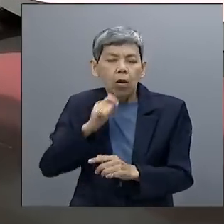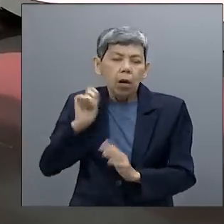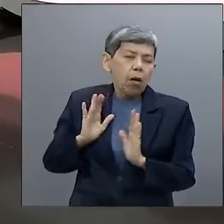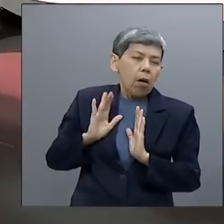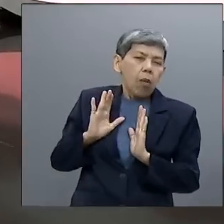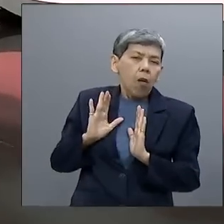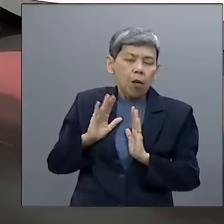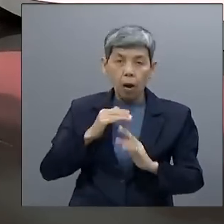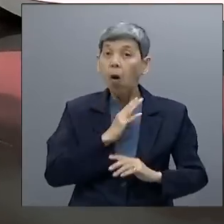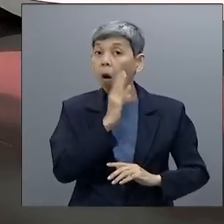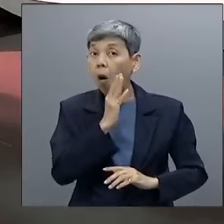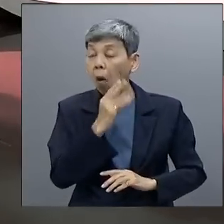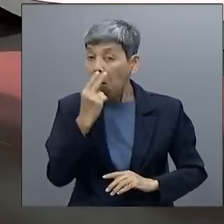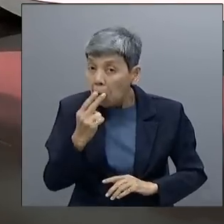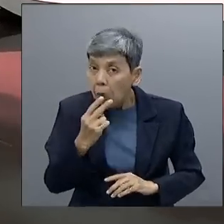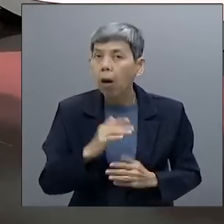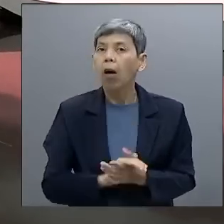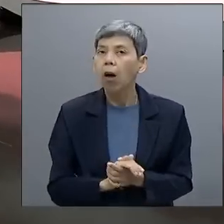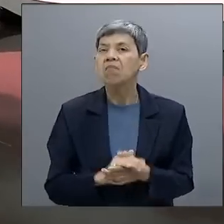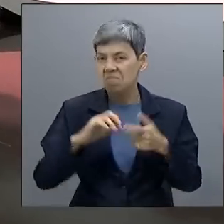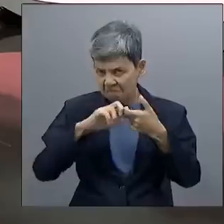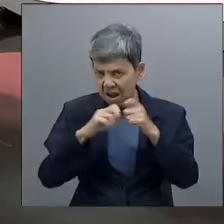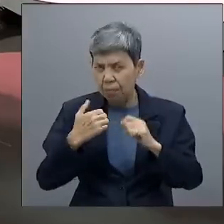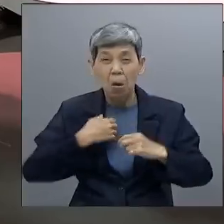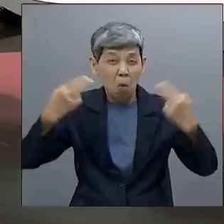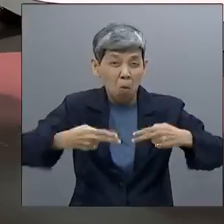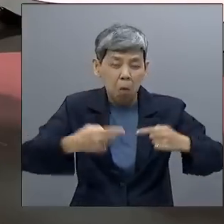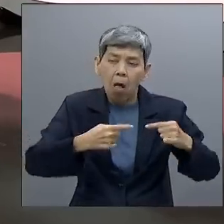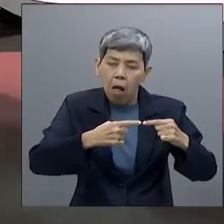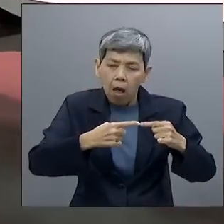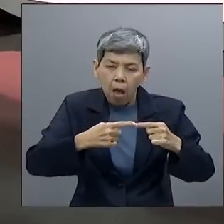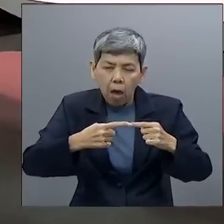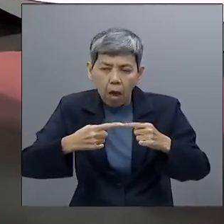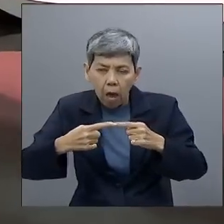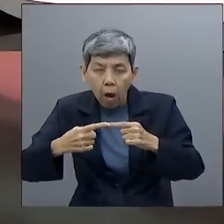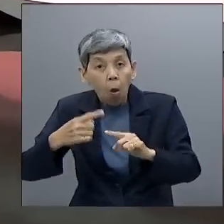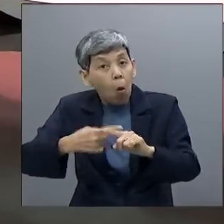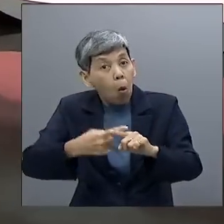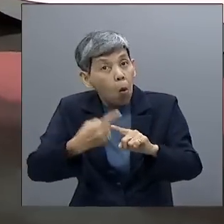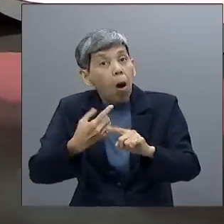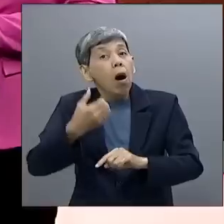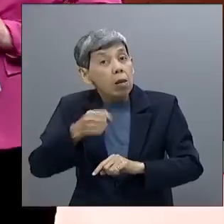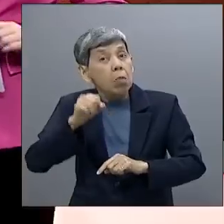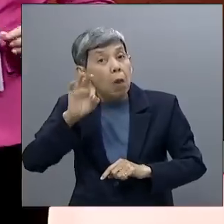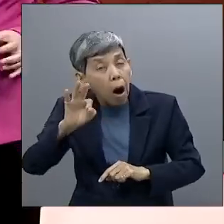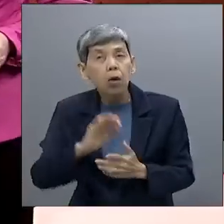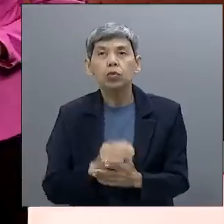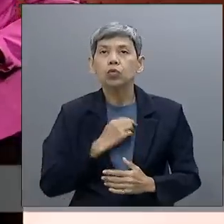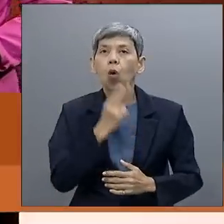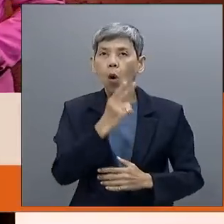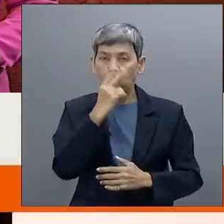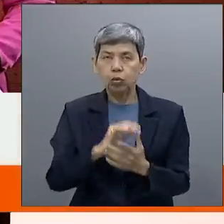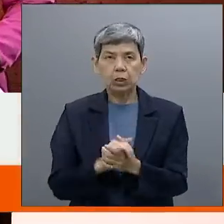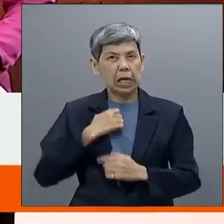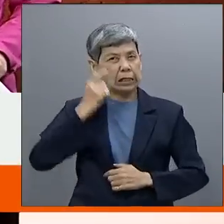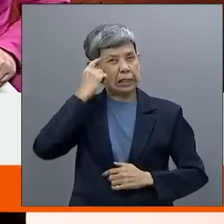ซึ่งถ้าหากว่าเป็นเช่นนั้นจริงเนี่ยกระทบแน่นอนเพราะว่าสงครามมันก็ยืดเยื้อ 19เดือนเข้าไปแล้วนะคะถ้าหากว่าเหตุการณ์เป็นไป